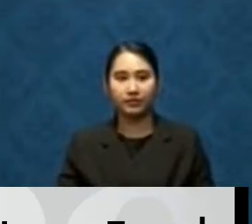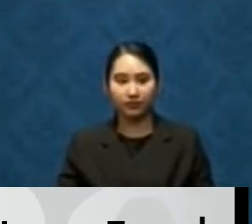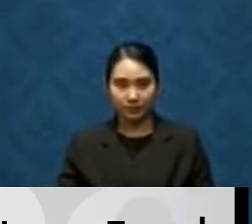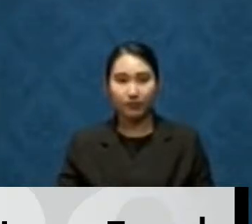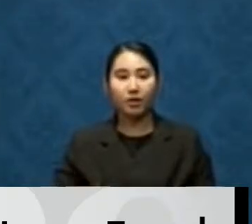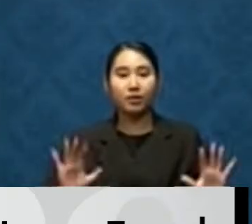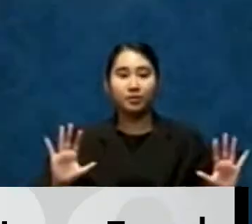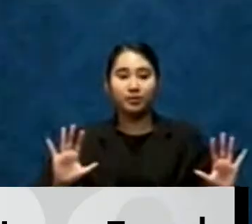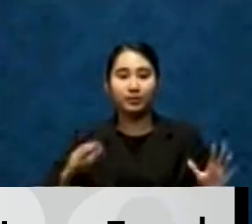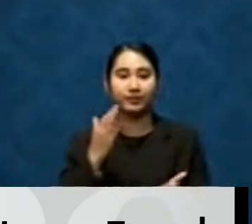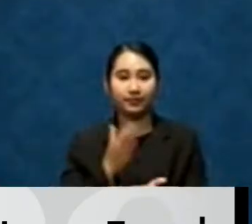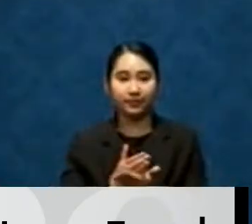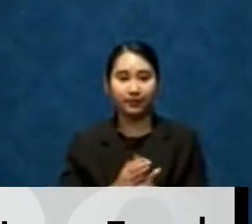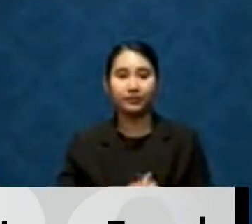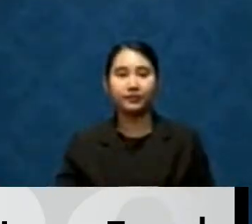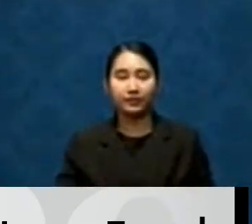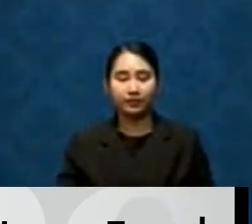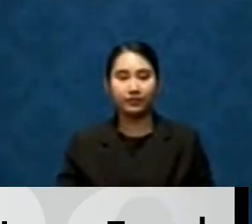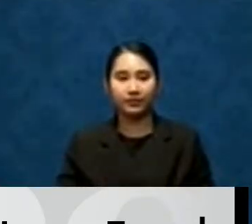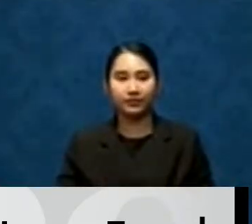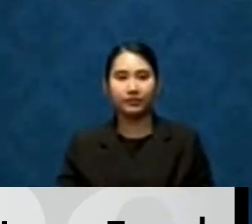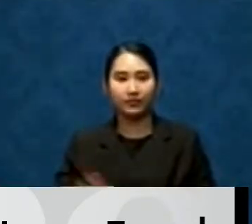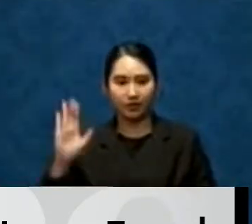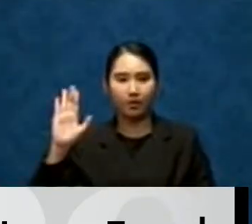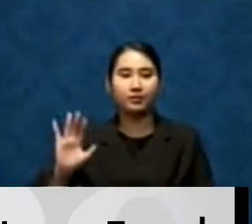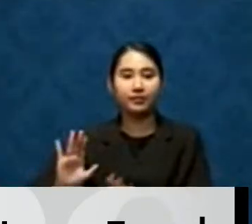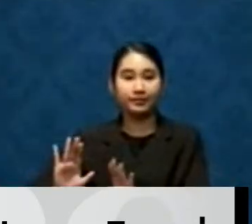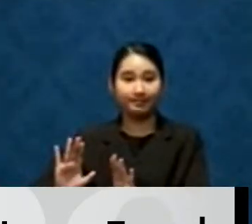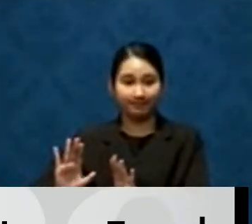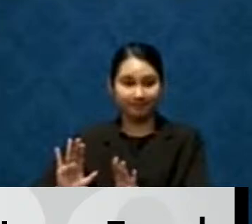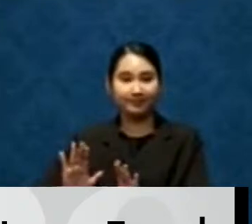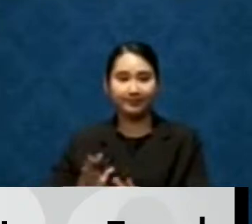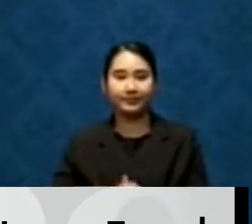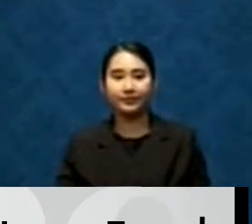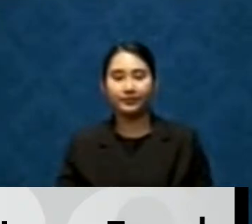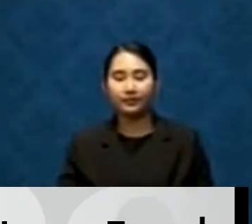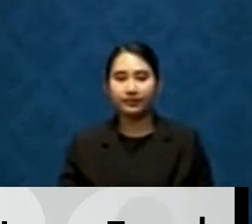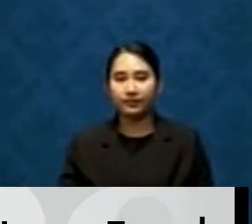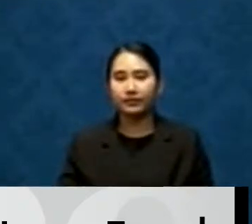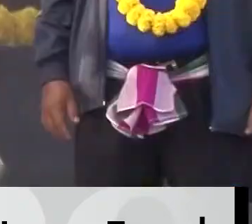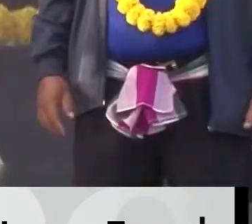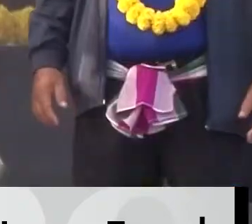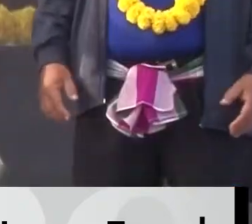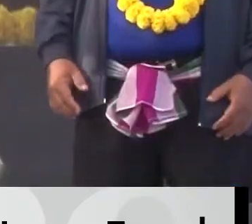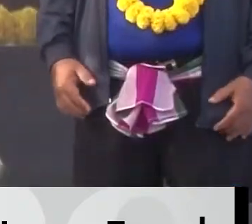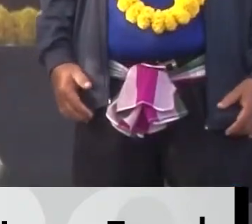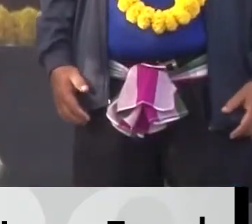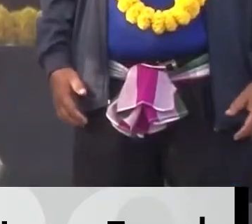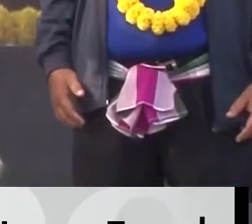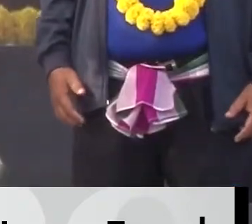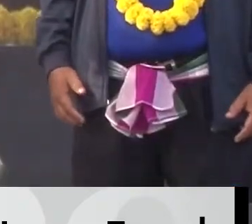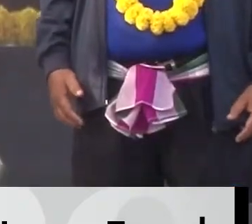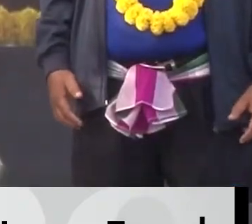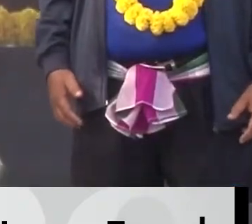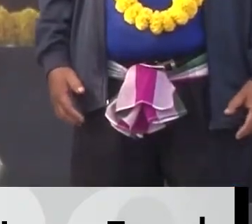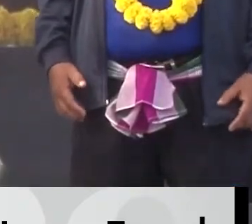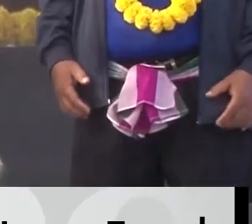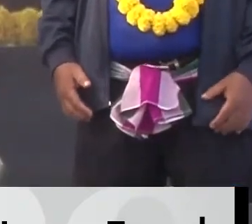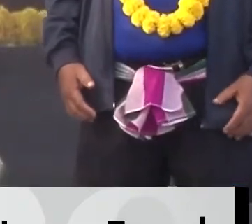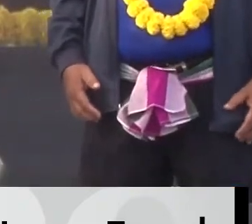เรื่องนี้นะครับ ขออนุญาตครับท่านประธานครับ ครับไม่นะครับ คุณสุภชัยบอกที่บอกไปใช่ไหมไปปราศัย